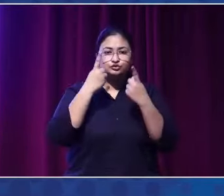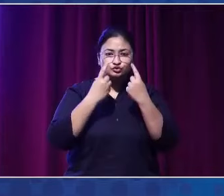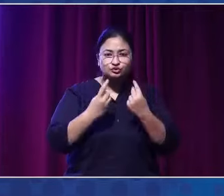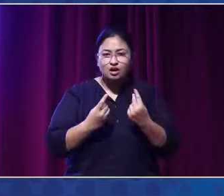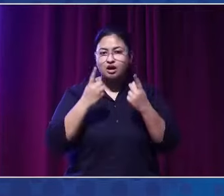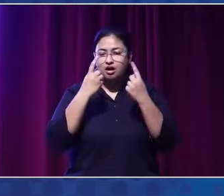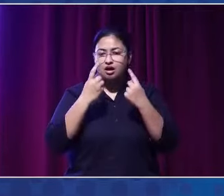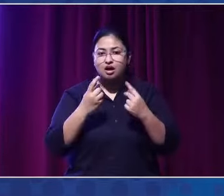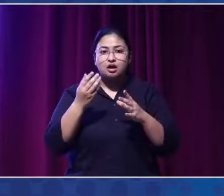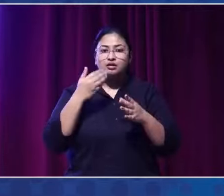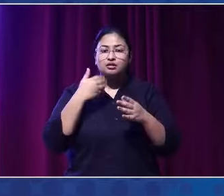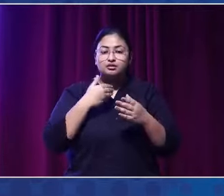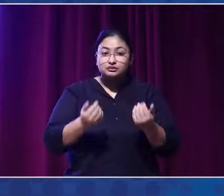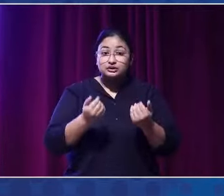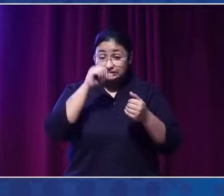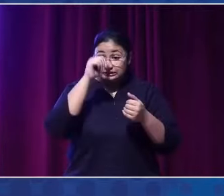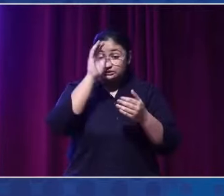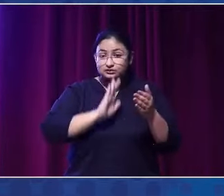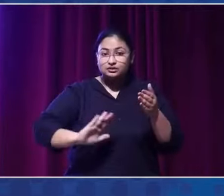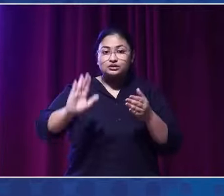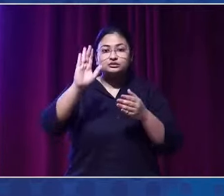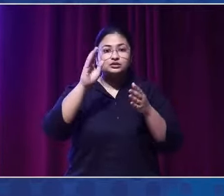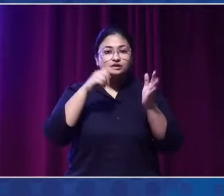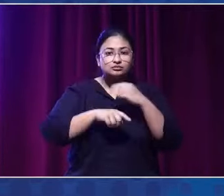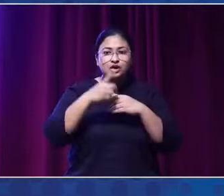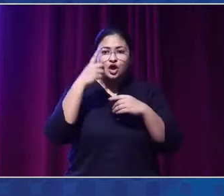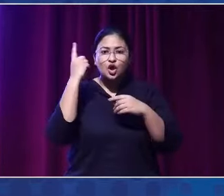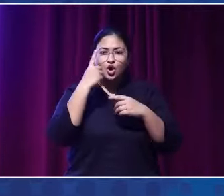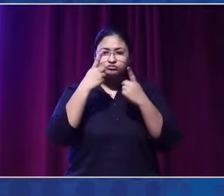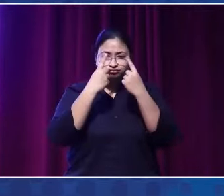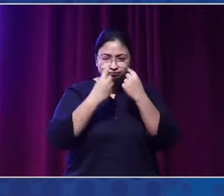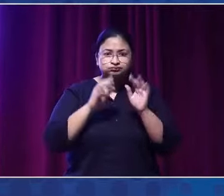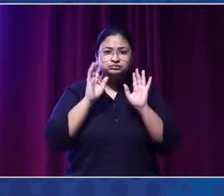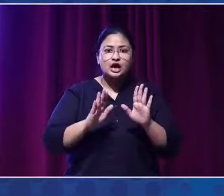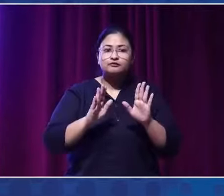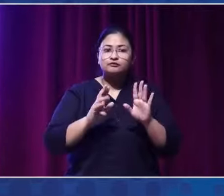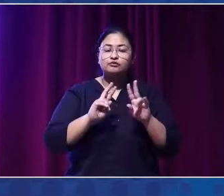कोई इस कंट्री में नहीं बचा ऐसा जिसका कि हेलीकॉप्टर चेक ना हुआ.